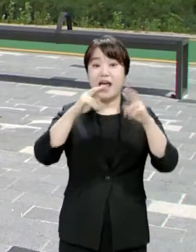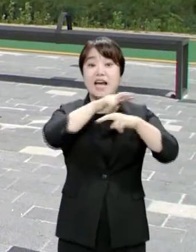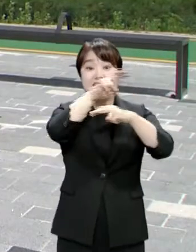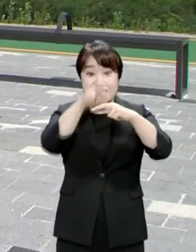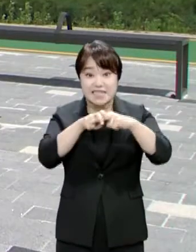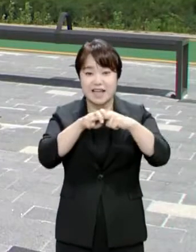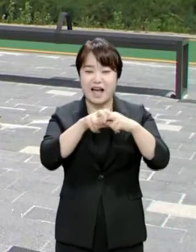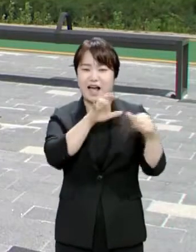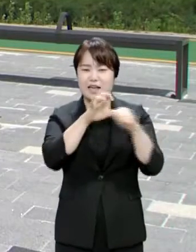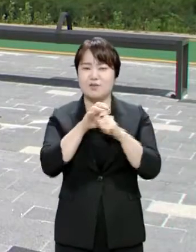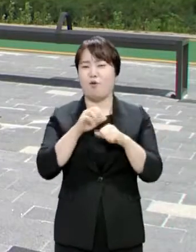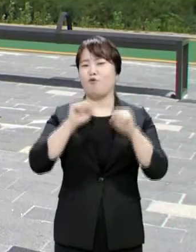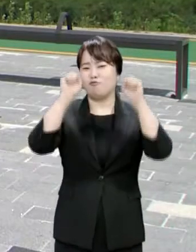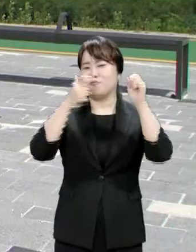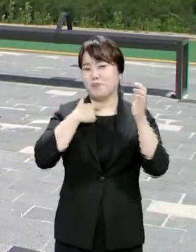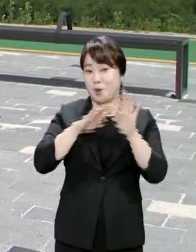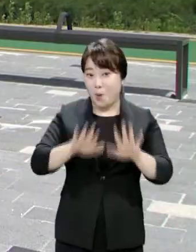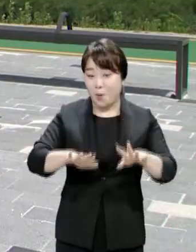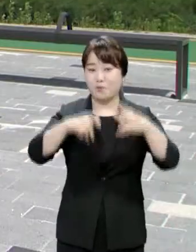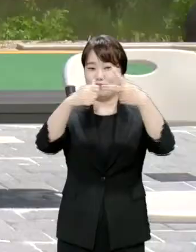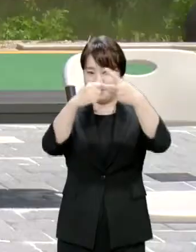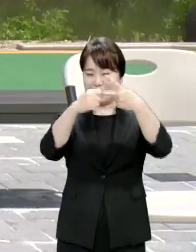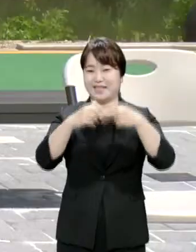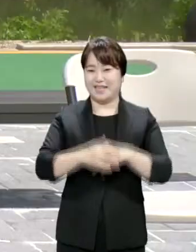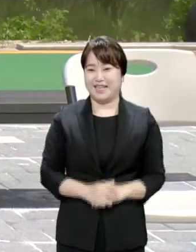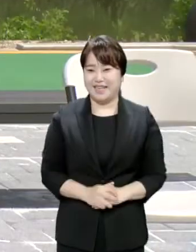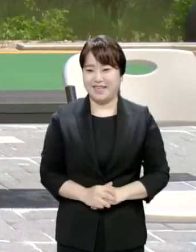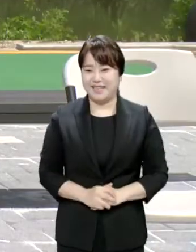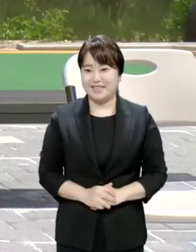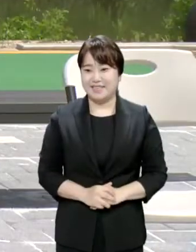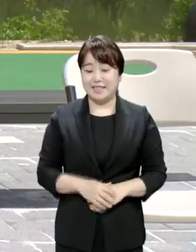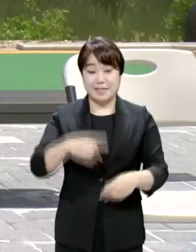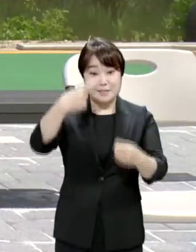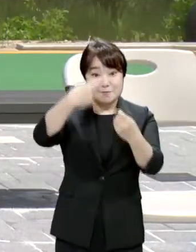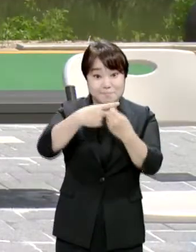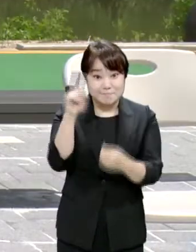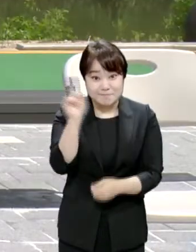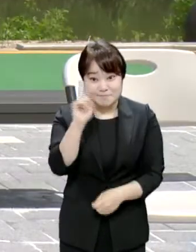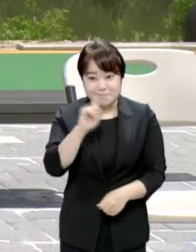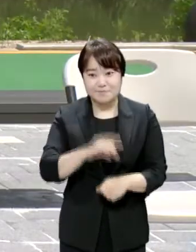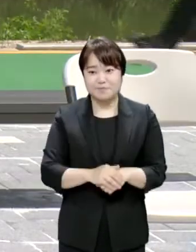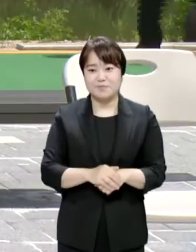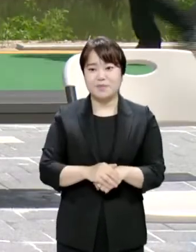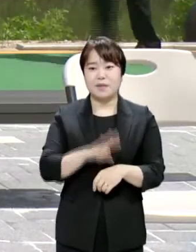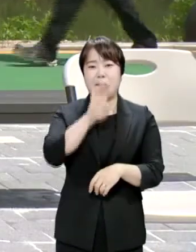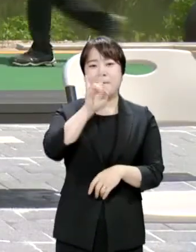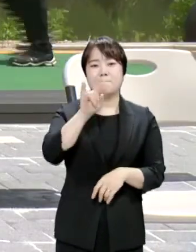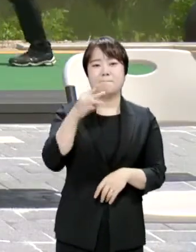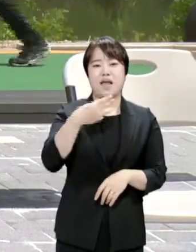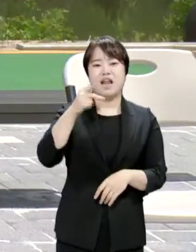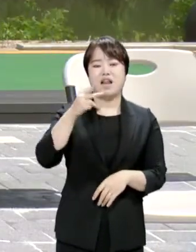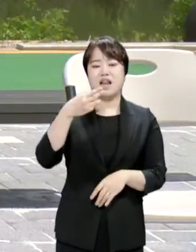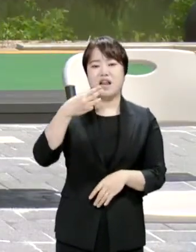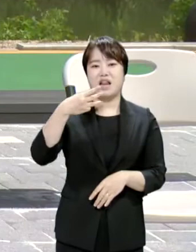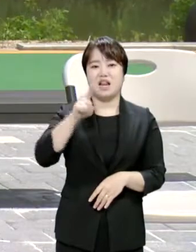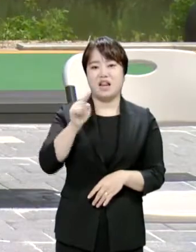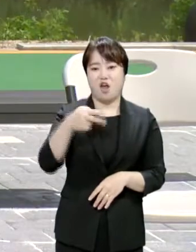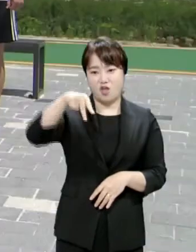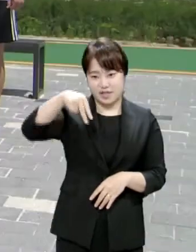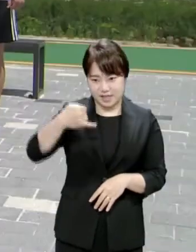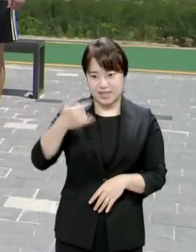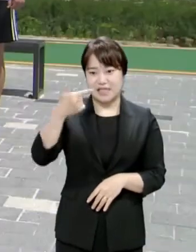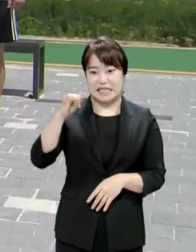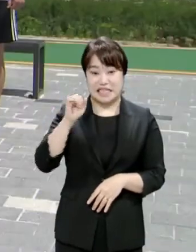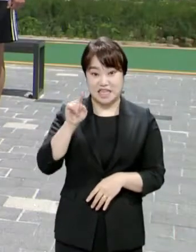운동을 했었는데 두 번째로 한번 해보도록 하겠습니다. 자, 첫 번째 동작은 밸런스 리어밴킥 동작입니다. 자,